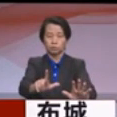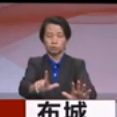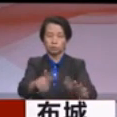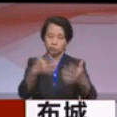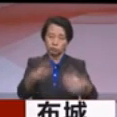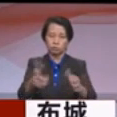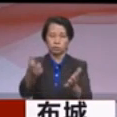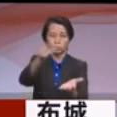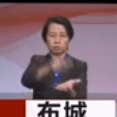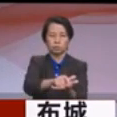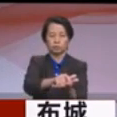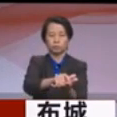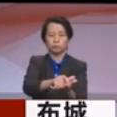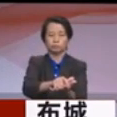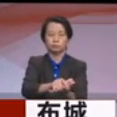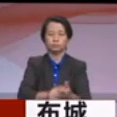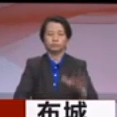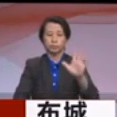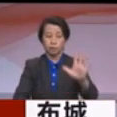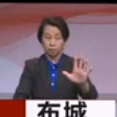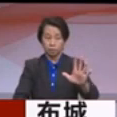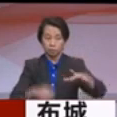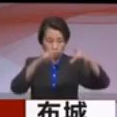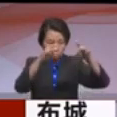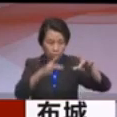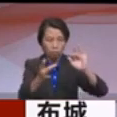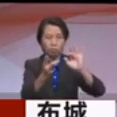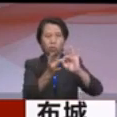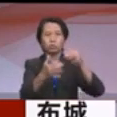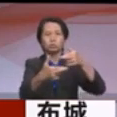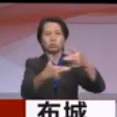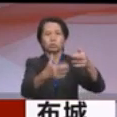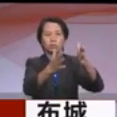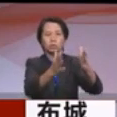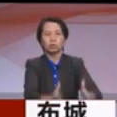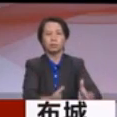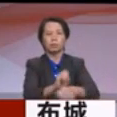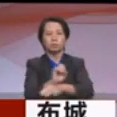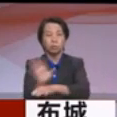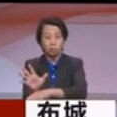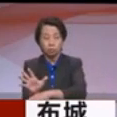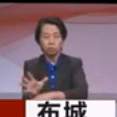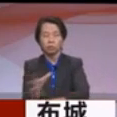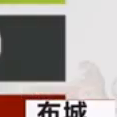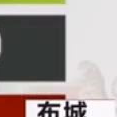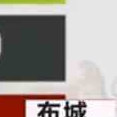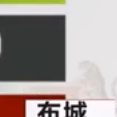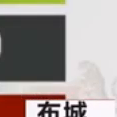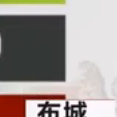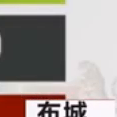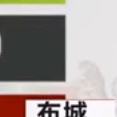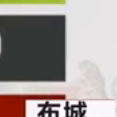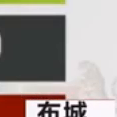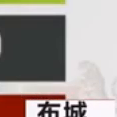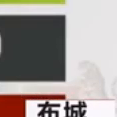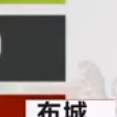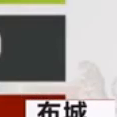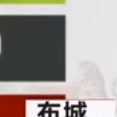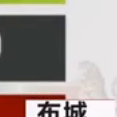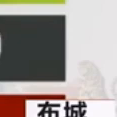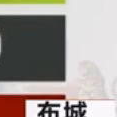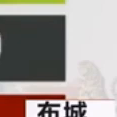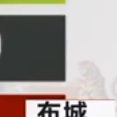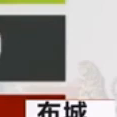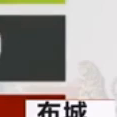17起、吉隆坡12起。今天新增一个感染群，名为根扎纳感染群。这个感染群来自雪兰